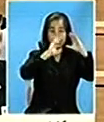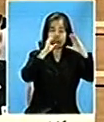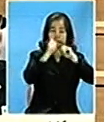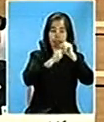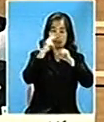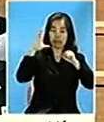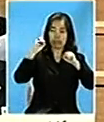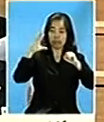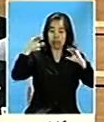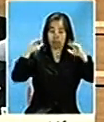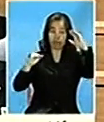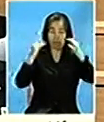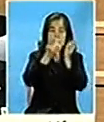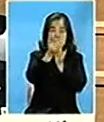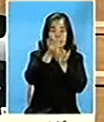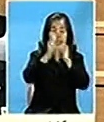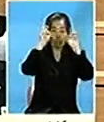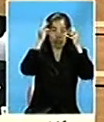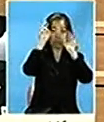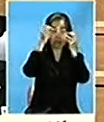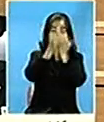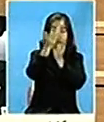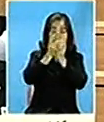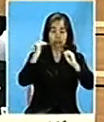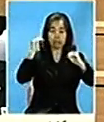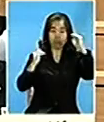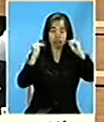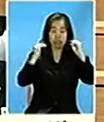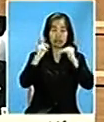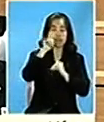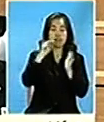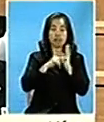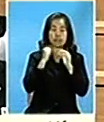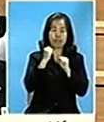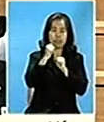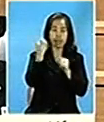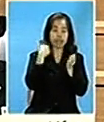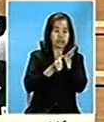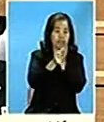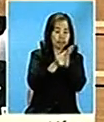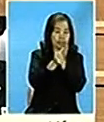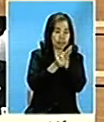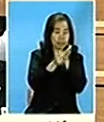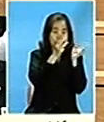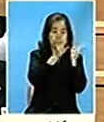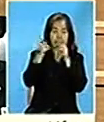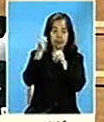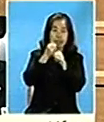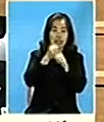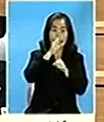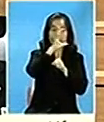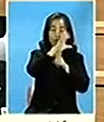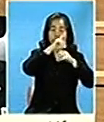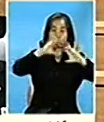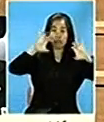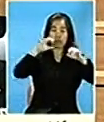โดยไม่จำเป็นครับเราทราบว่าหลายครั้งนะครับเราก็พยายามที่จะปรับปรุงการทำงานของราชการโดย